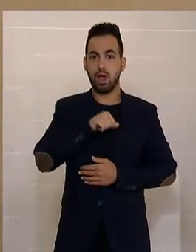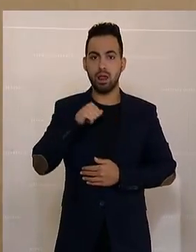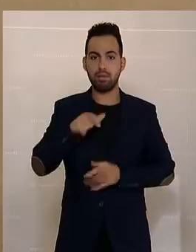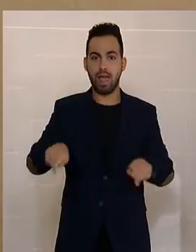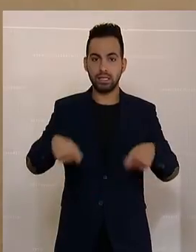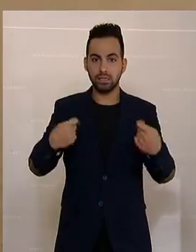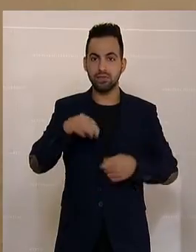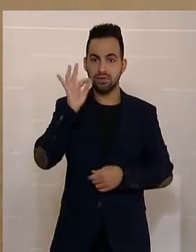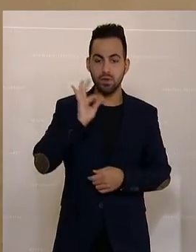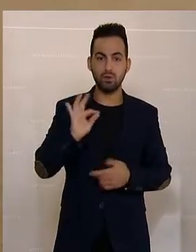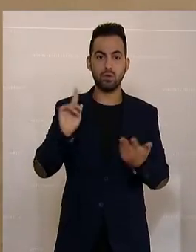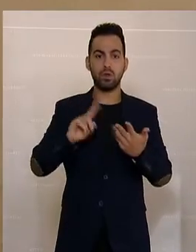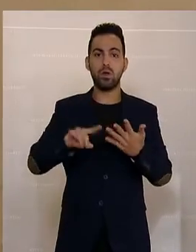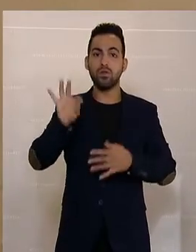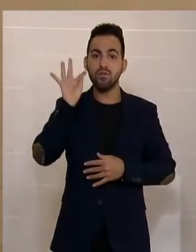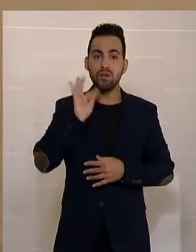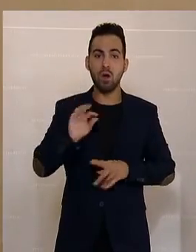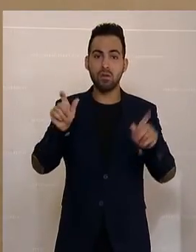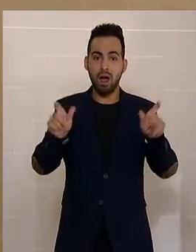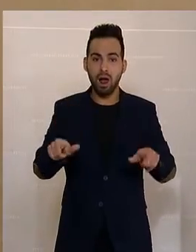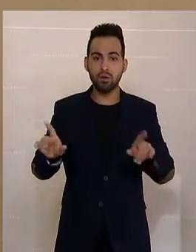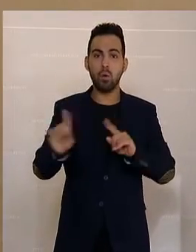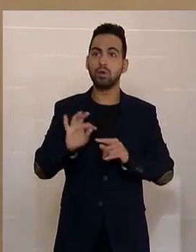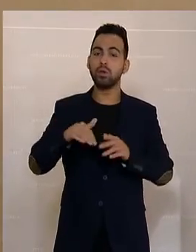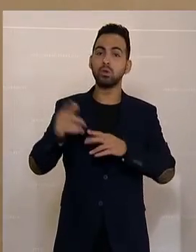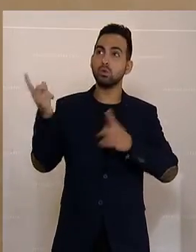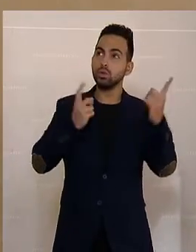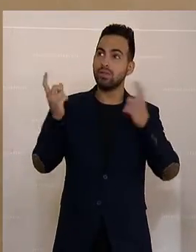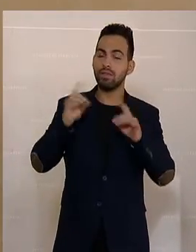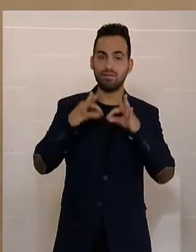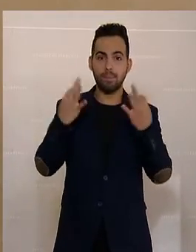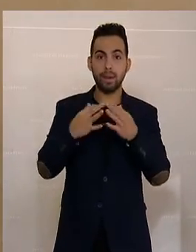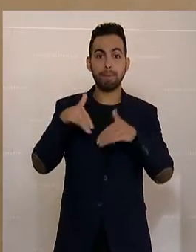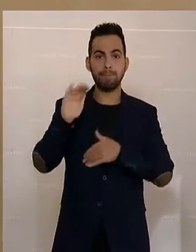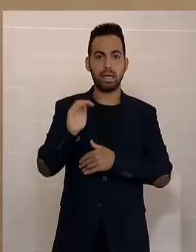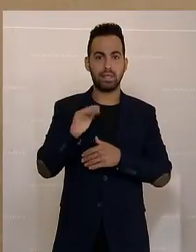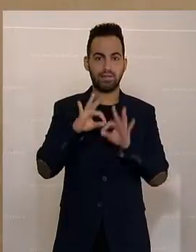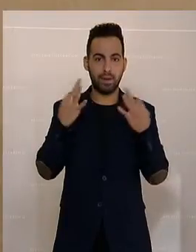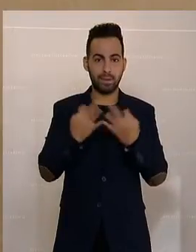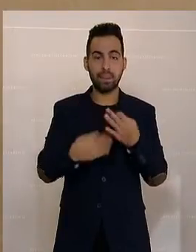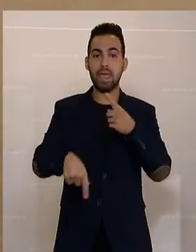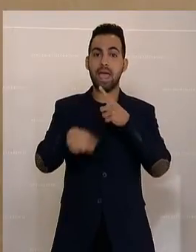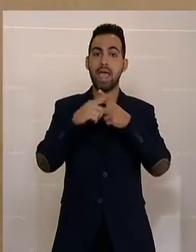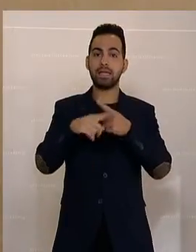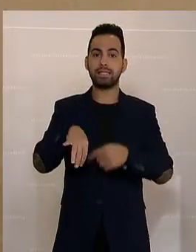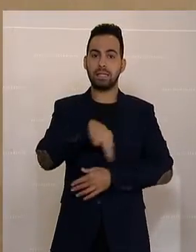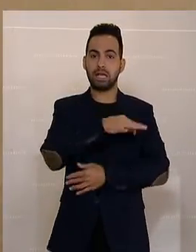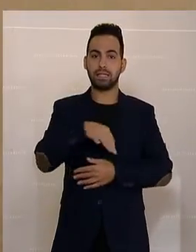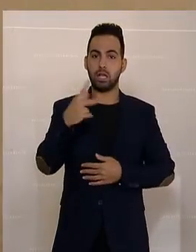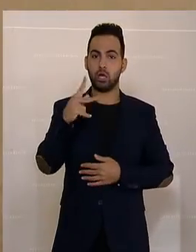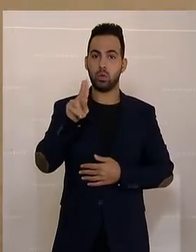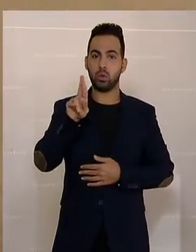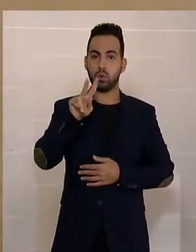im Alter, von zugewanderten Familien, Mehrkindfamilien. Und Ex-Kanzler Kurz, der sich mit seinem Telefon